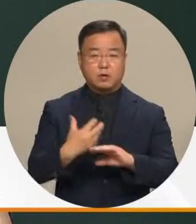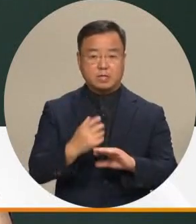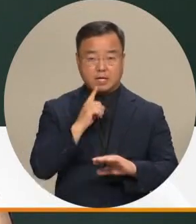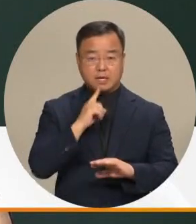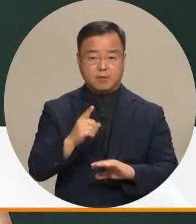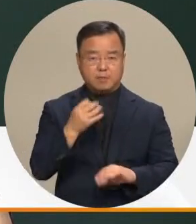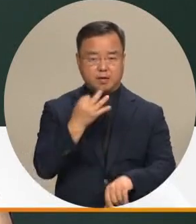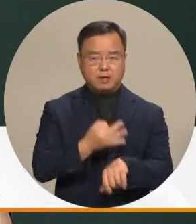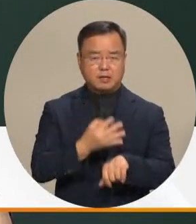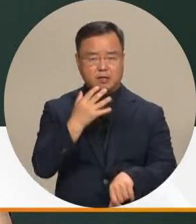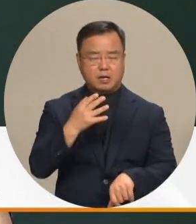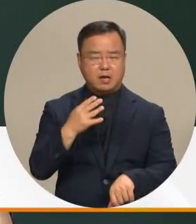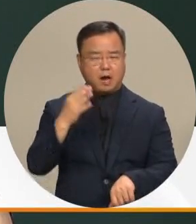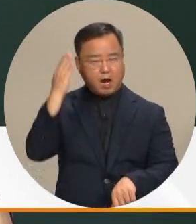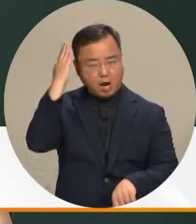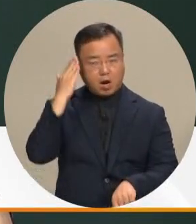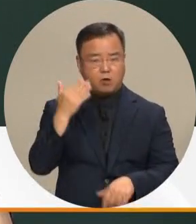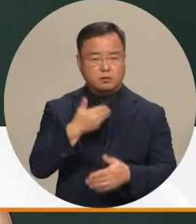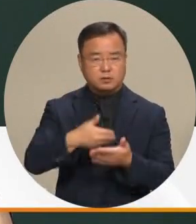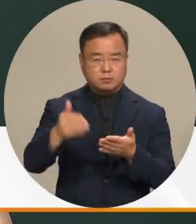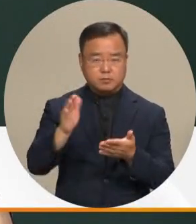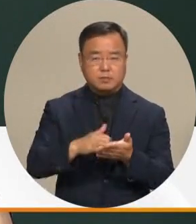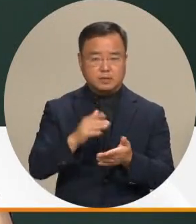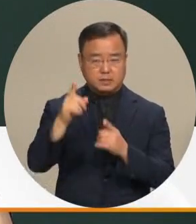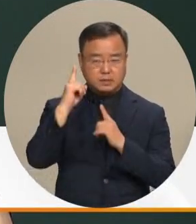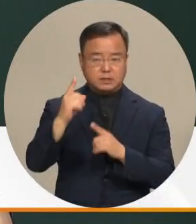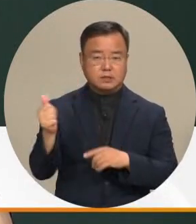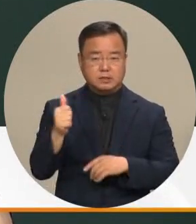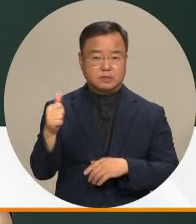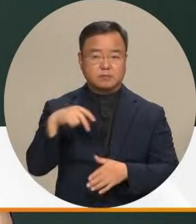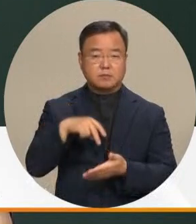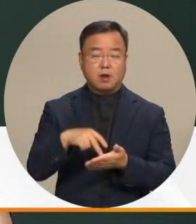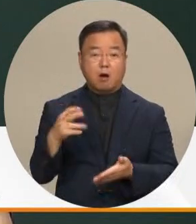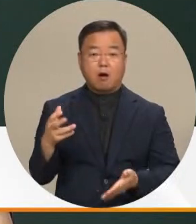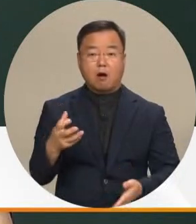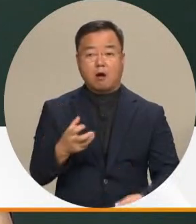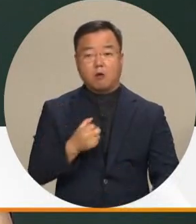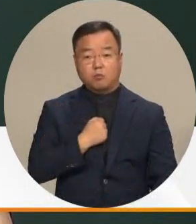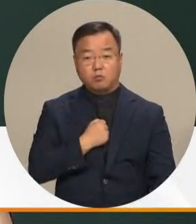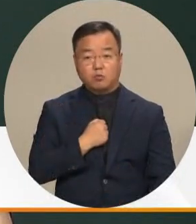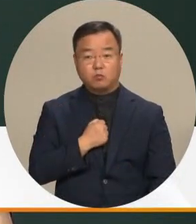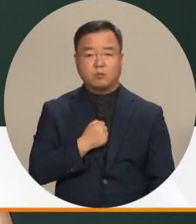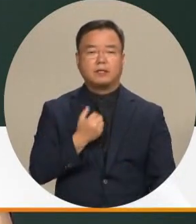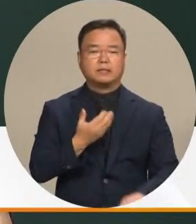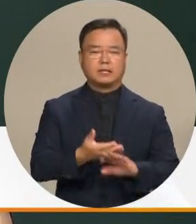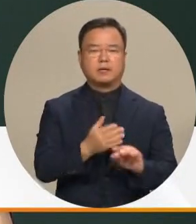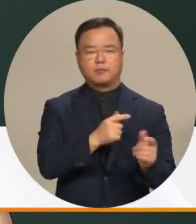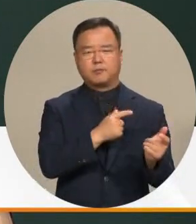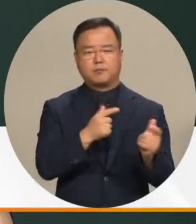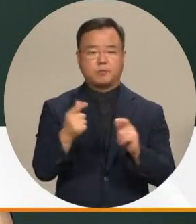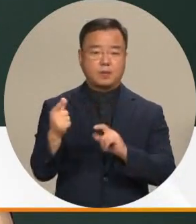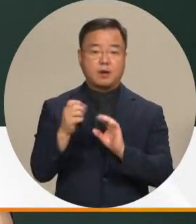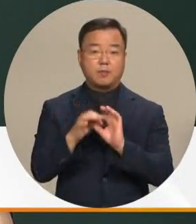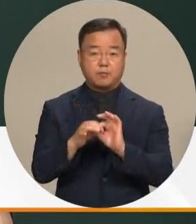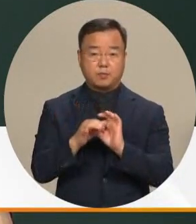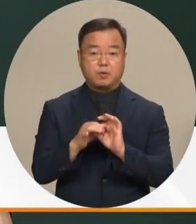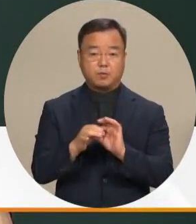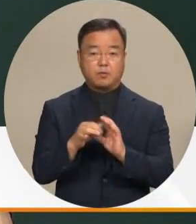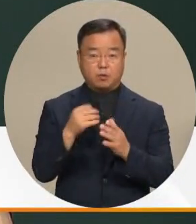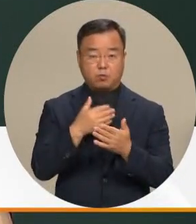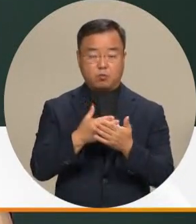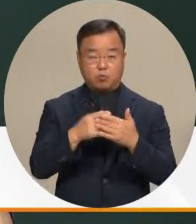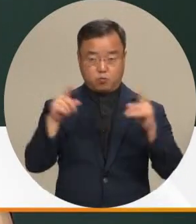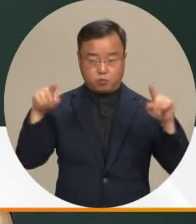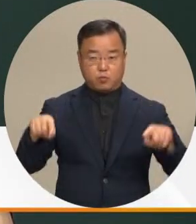선생님 입장에서는 그 충격으로 받아들였습니다. 그러니까 다양한 매체나 형식을 이용해서 화면 자체에서 온갖